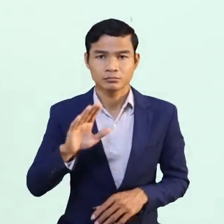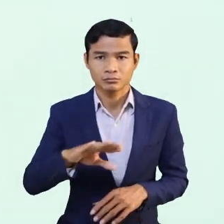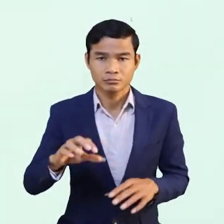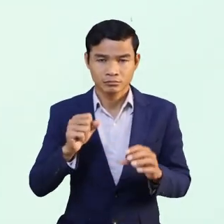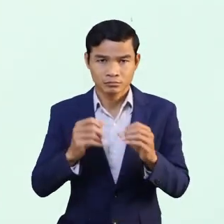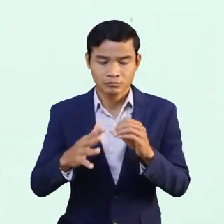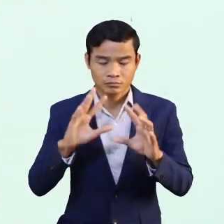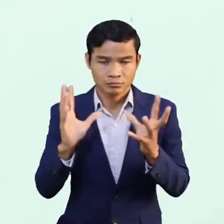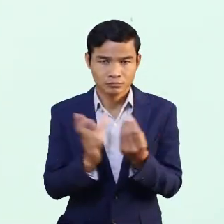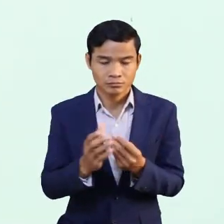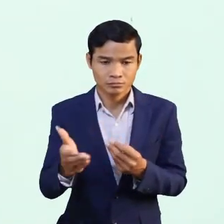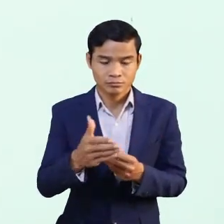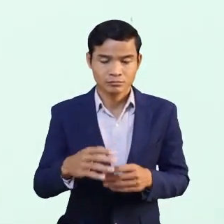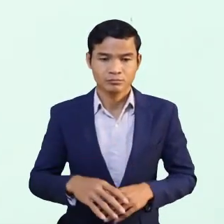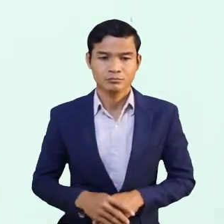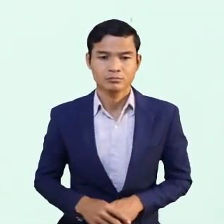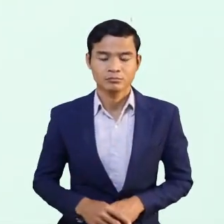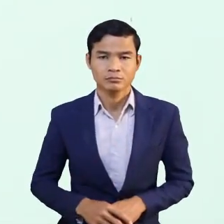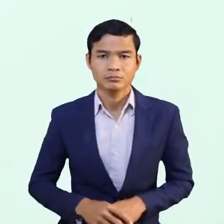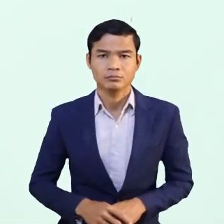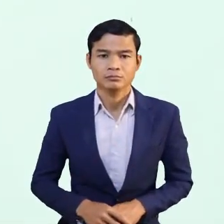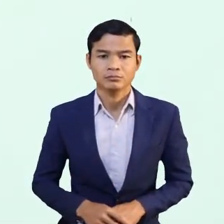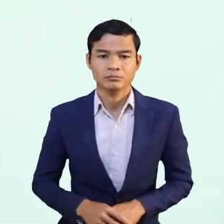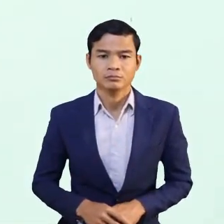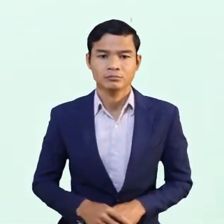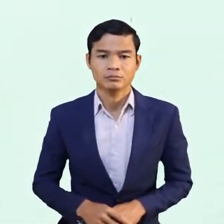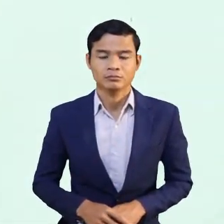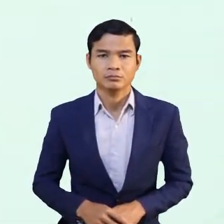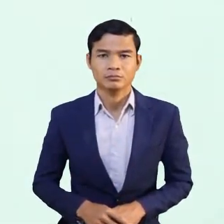4256តាចាប់ដើមទាំងអស់គ្នាតា